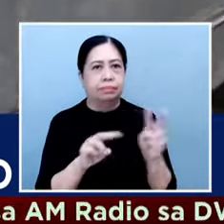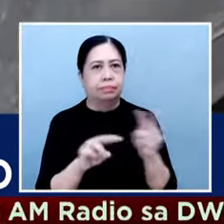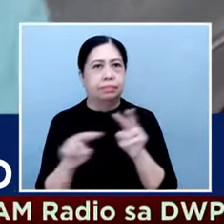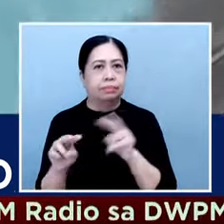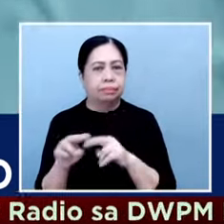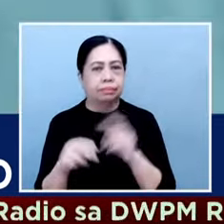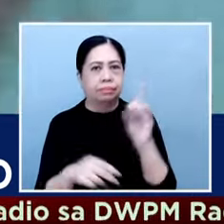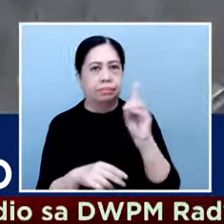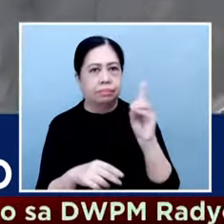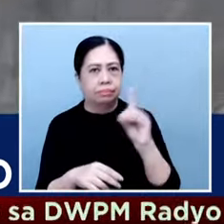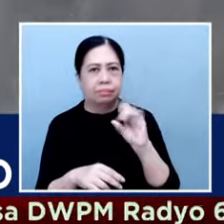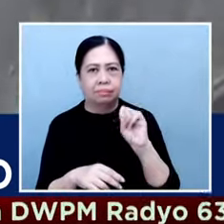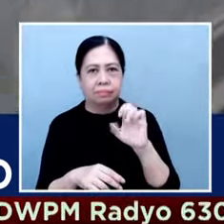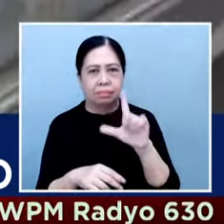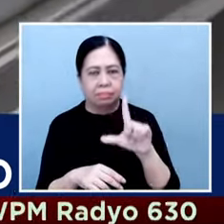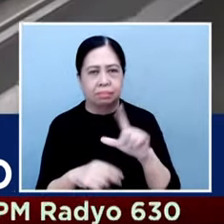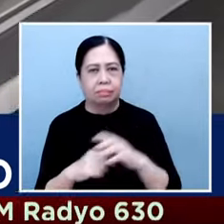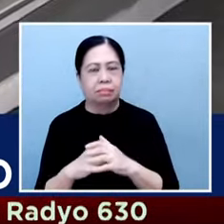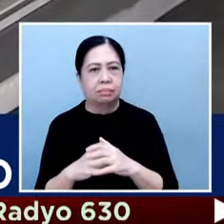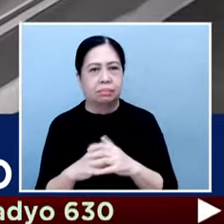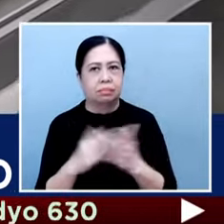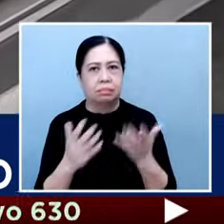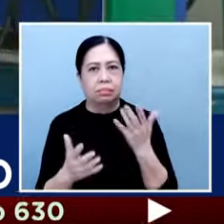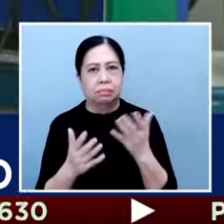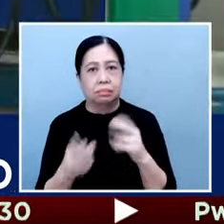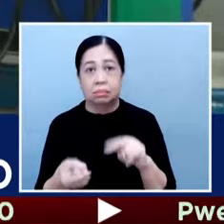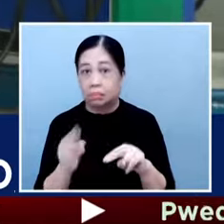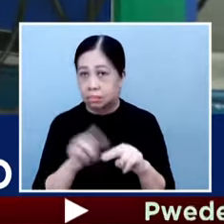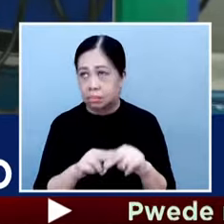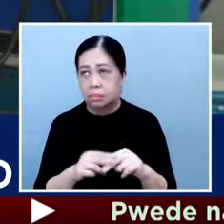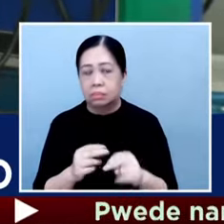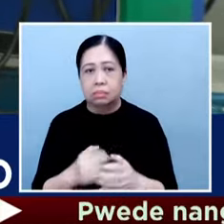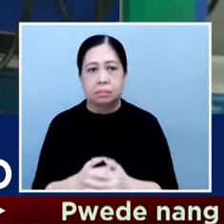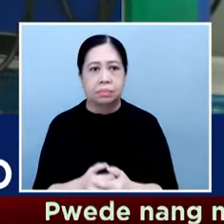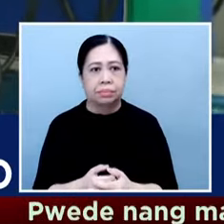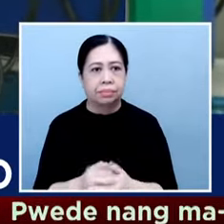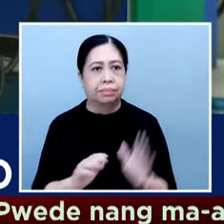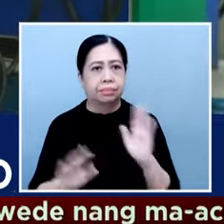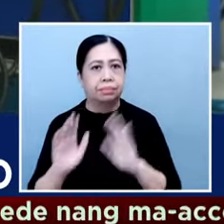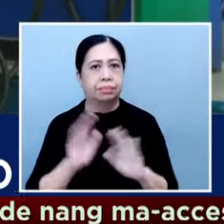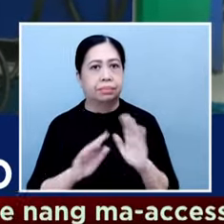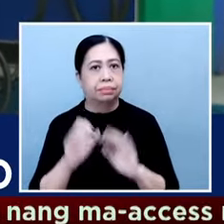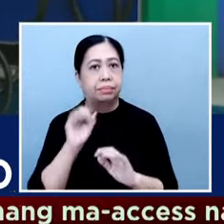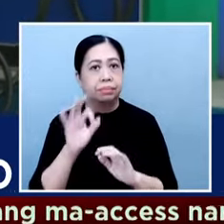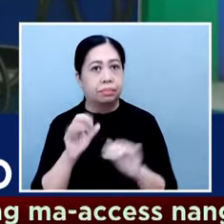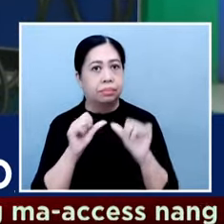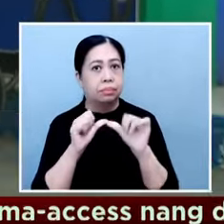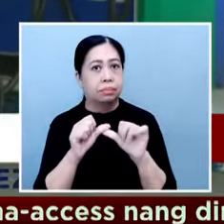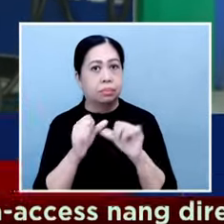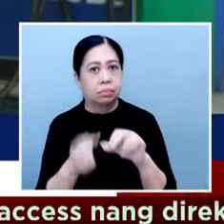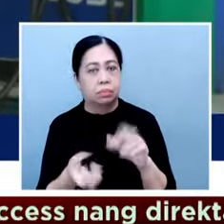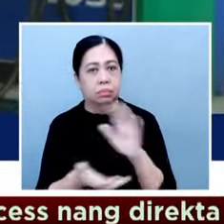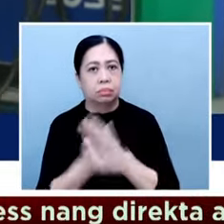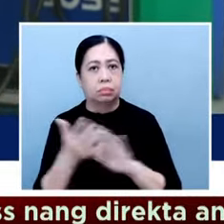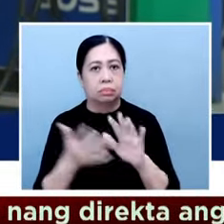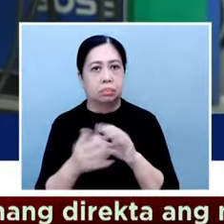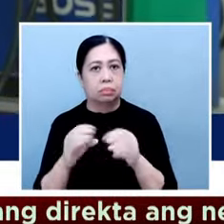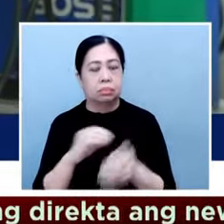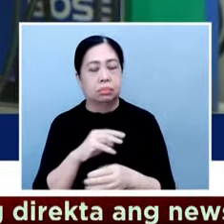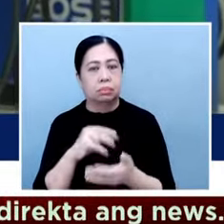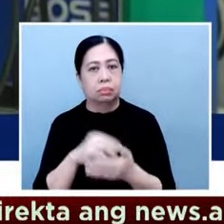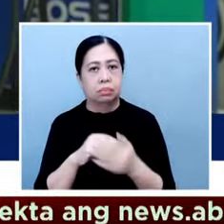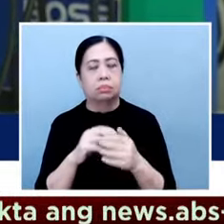diesel nalong lalaki pa ho yung possible increase. Ano? Ang problema, kapag nagpatuloy ang kaguluhan sa Middle East